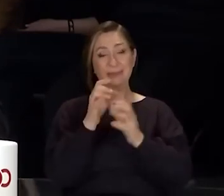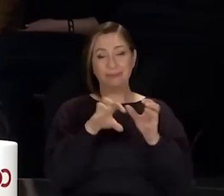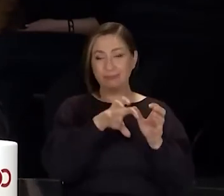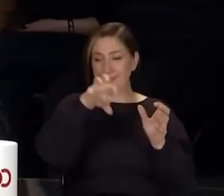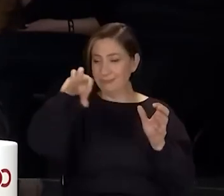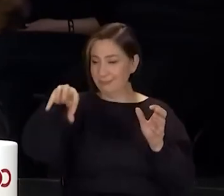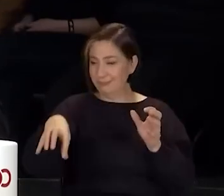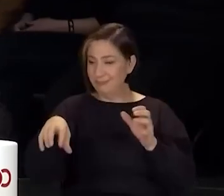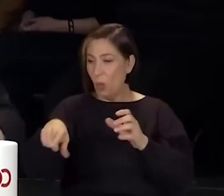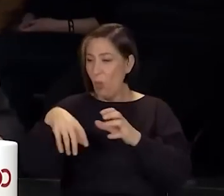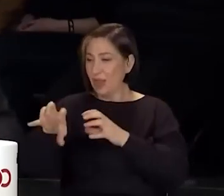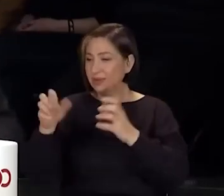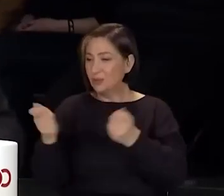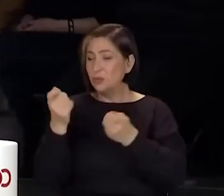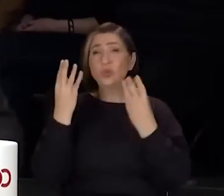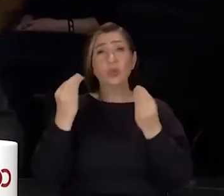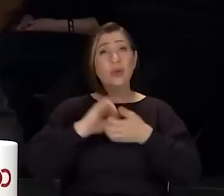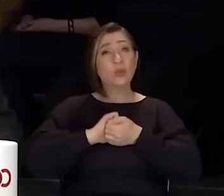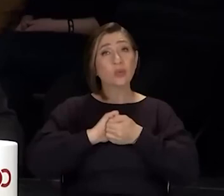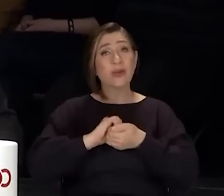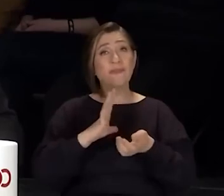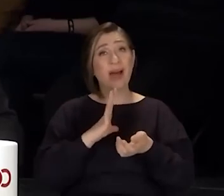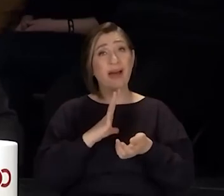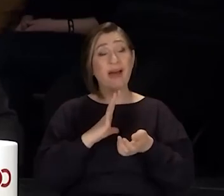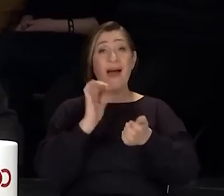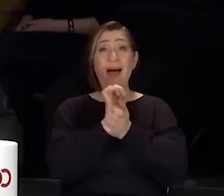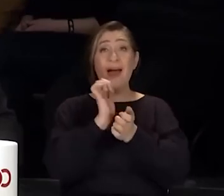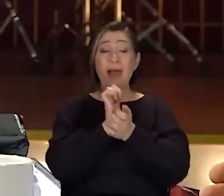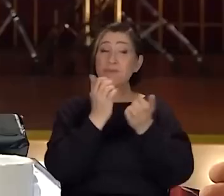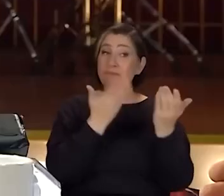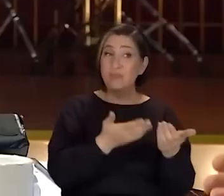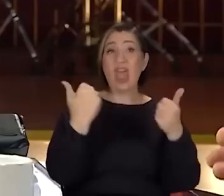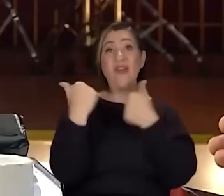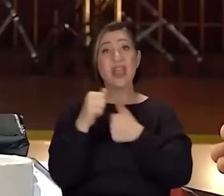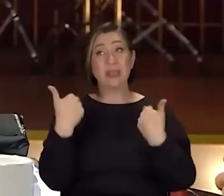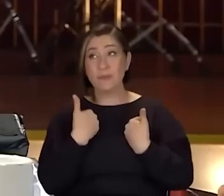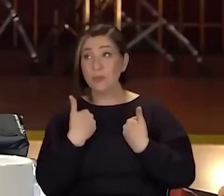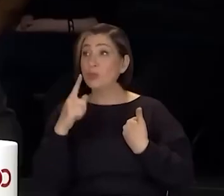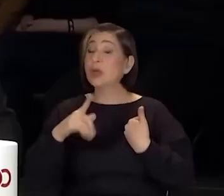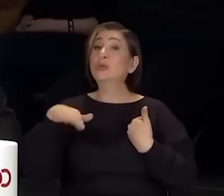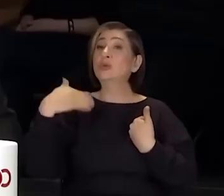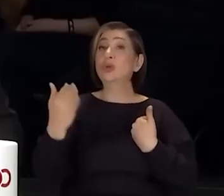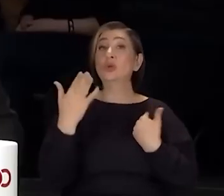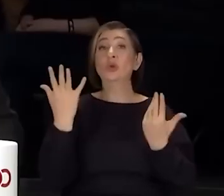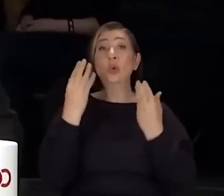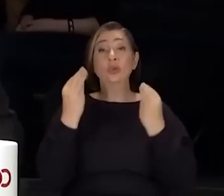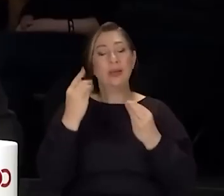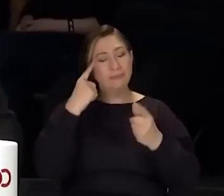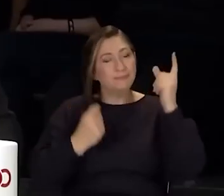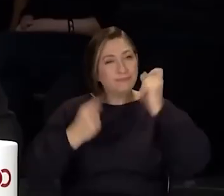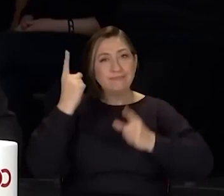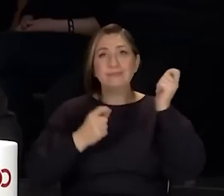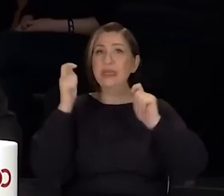getirdi. Çok güzel dostluklar kurdum. Ailemi kurdum, evlendim. Bundan sonra çok güzel